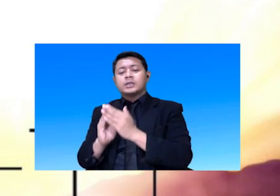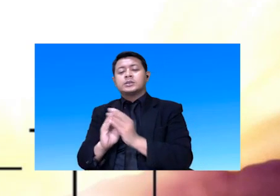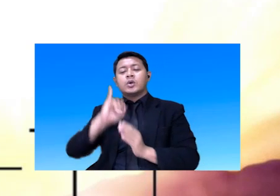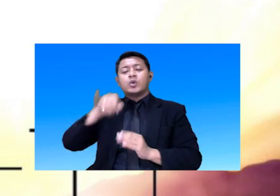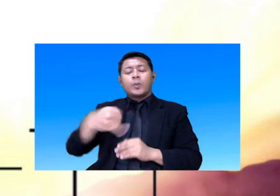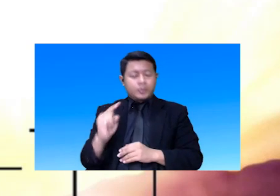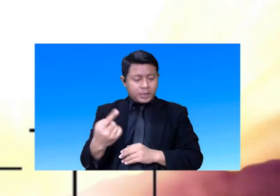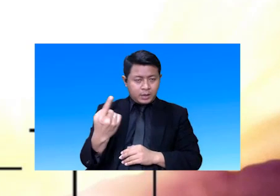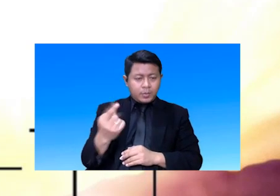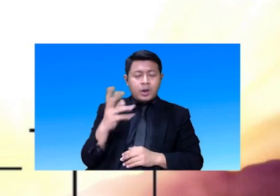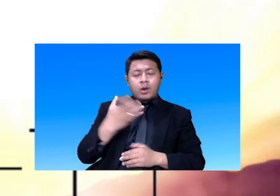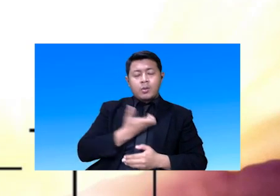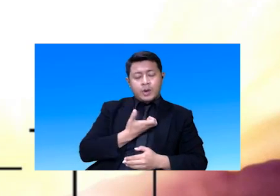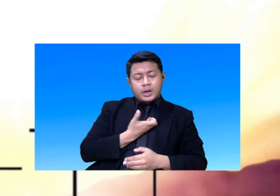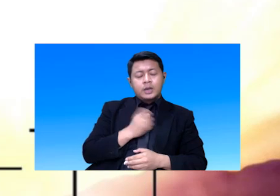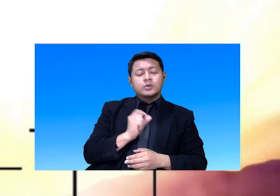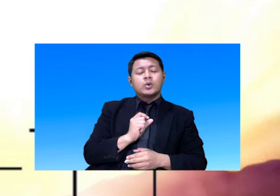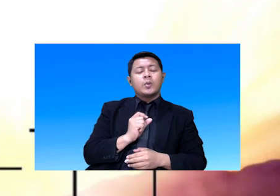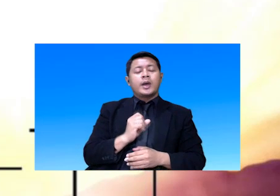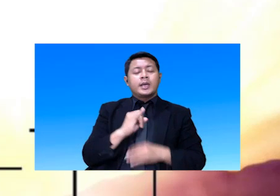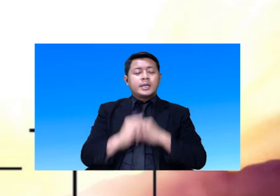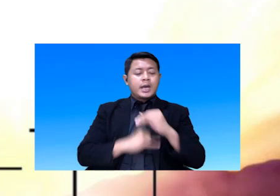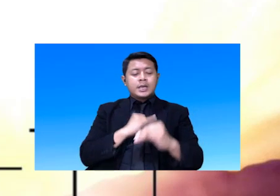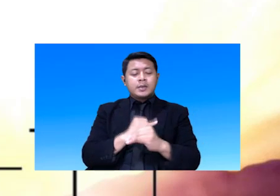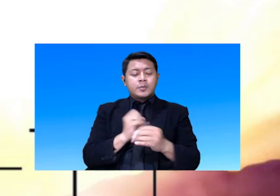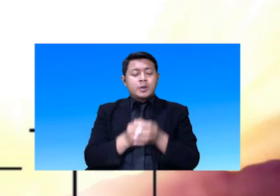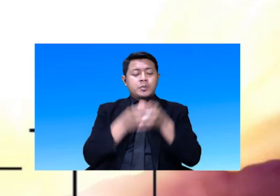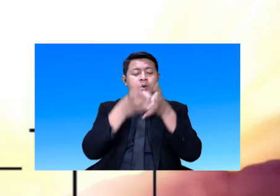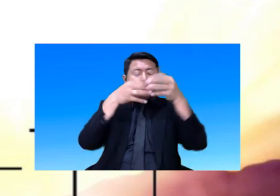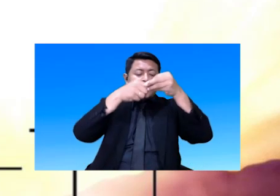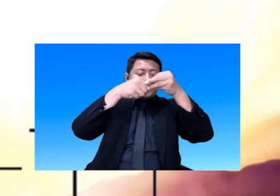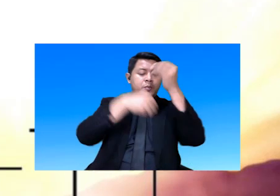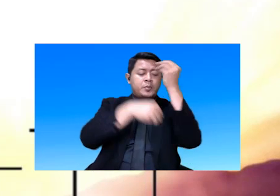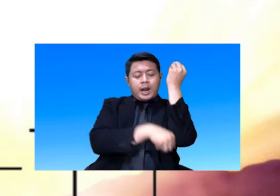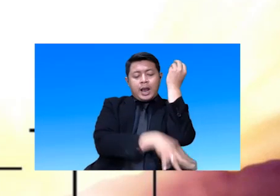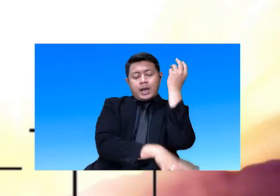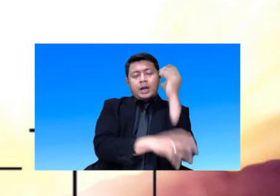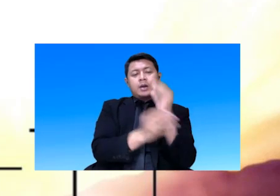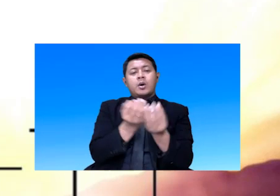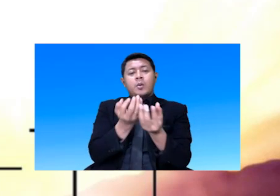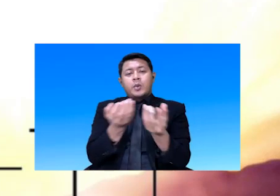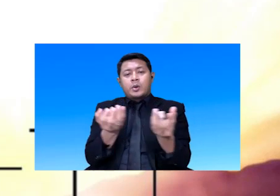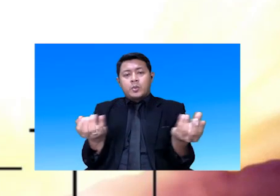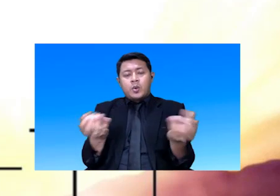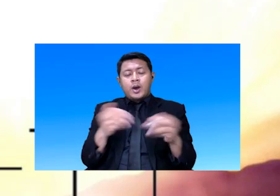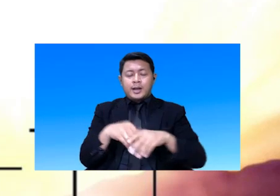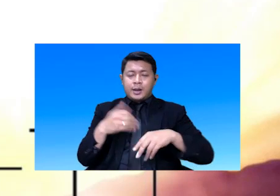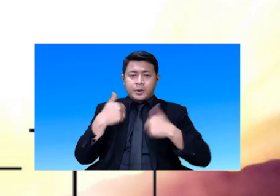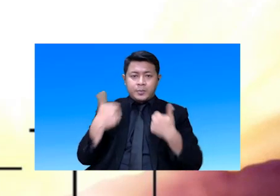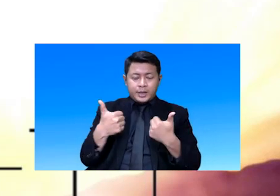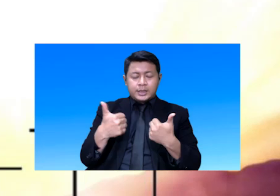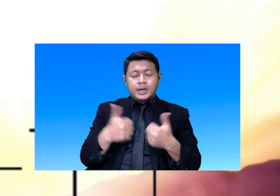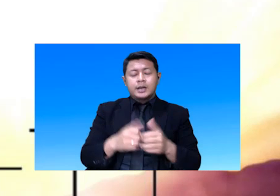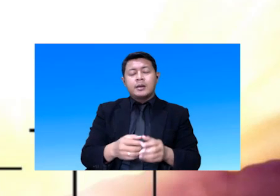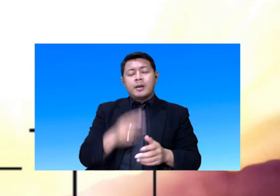khususnya komunitas Jumat pertama. Engkau mengendaki agar benih-benih yang Kau taburkan itu bertumbuh, berakar,